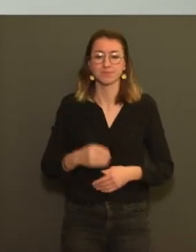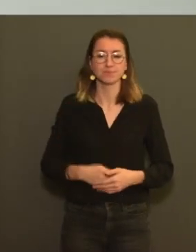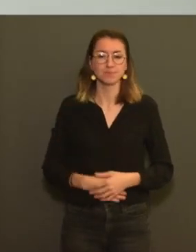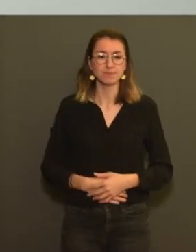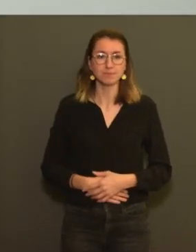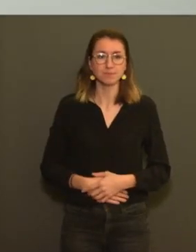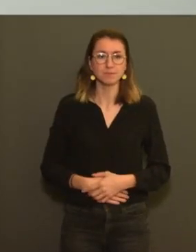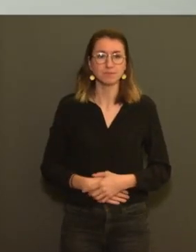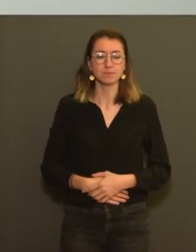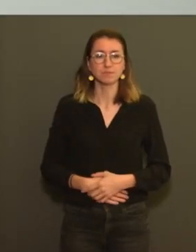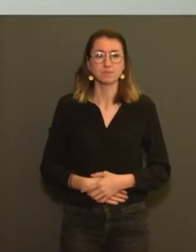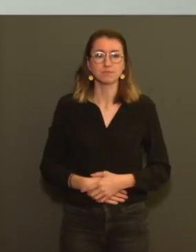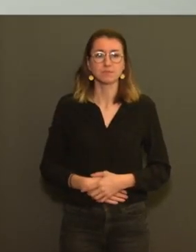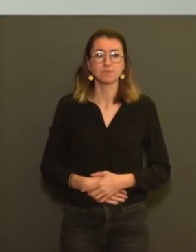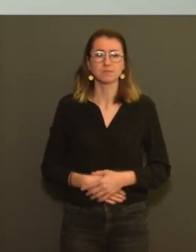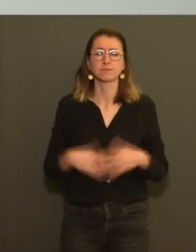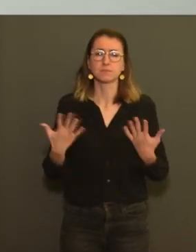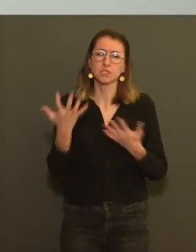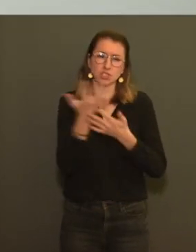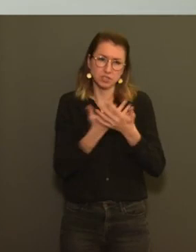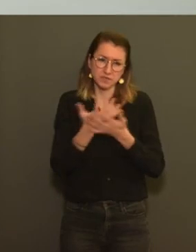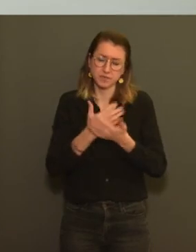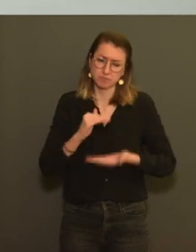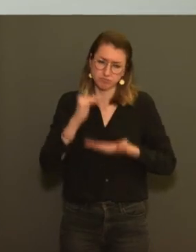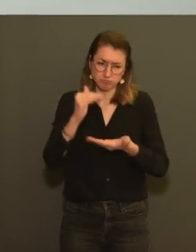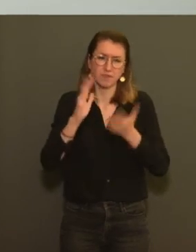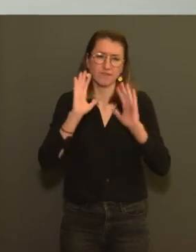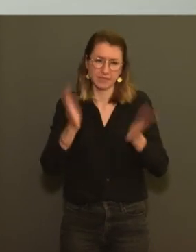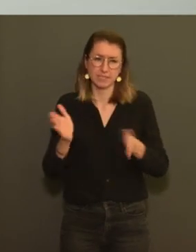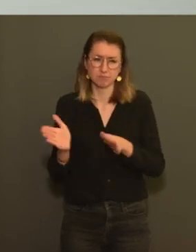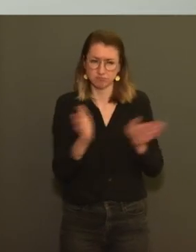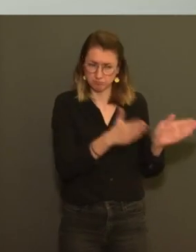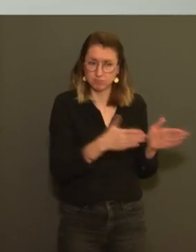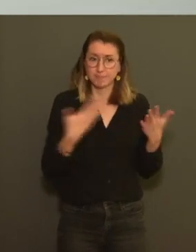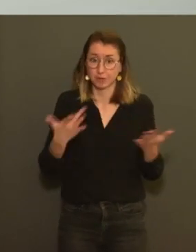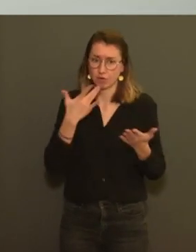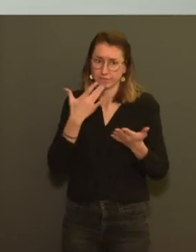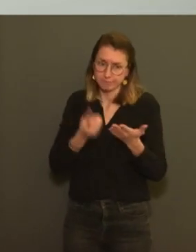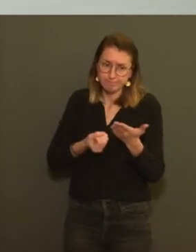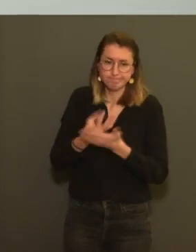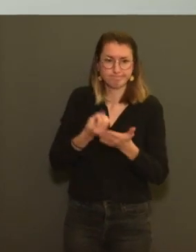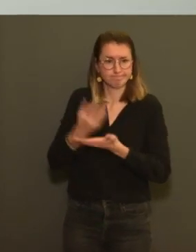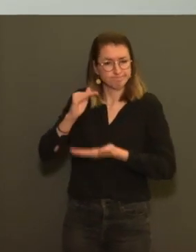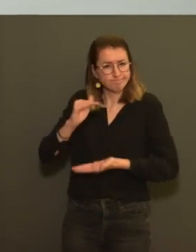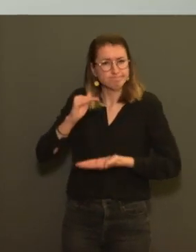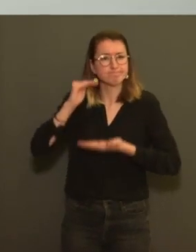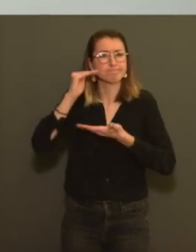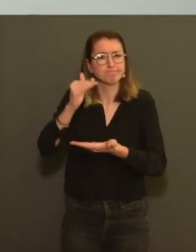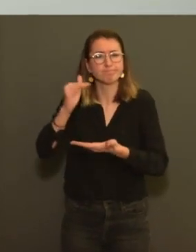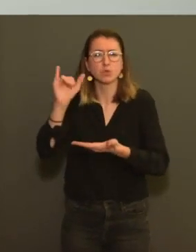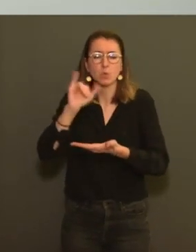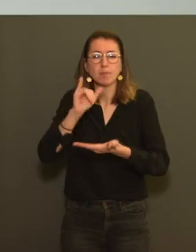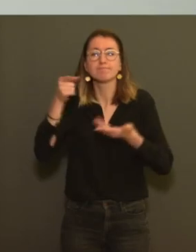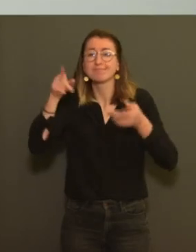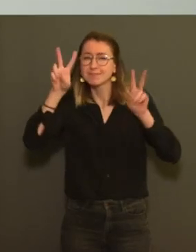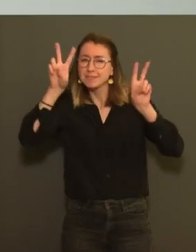Alors après ces données épidémiologiques, ce que nous voudrions discuter avec vous, c'est la raison et la manière dont le